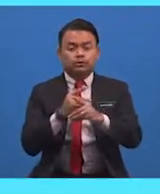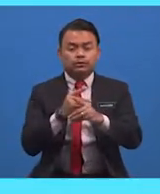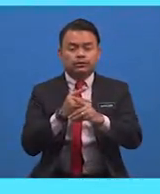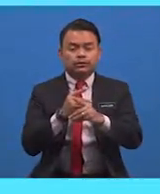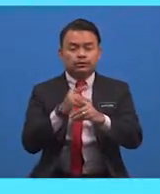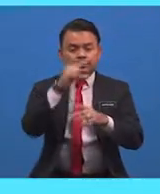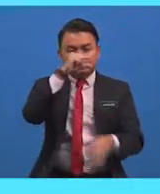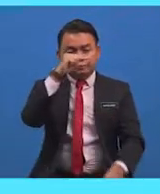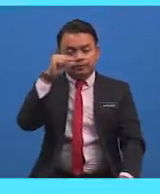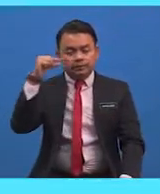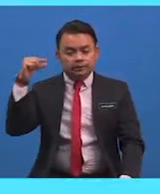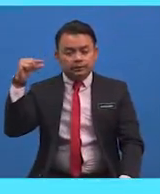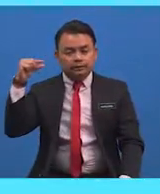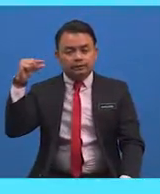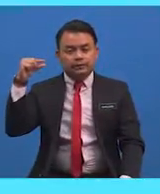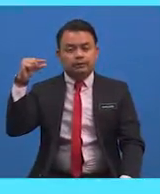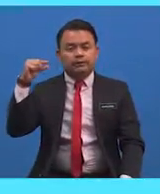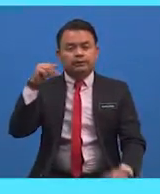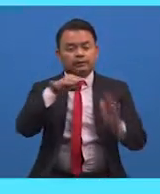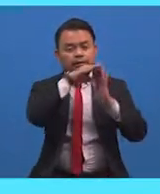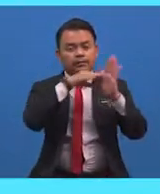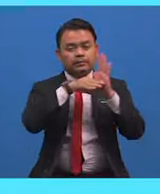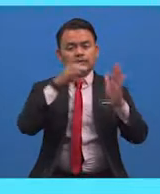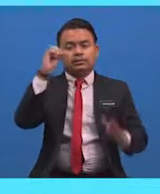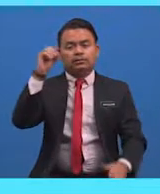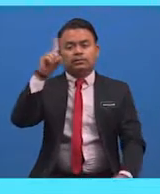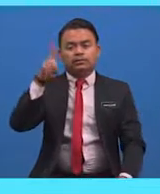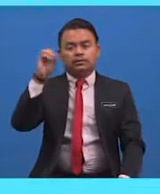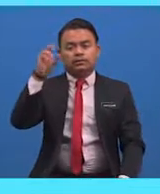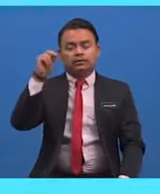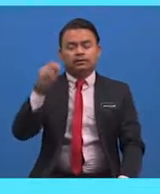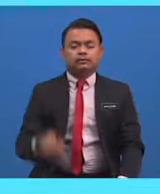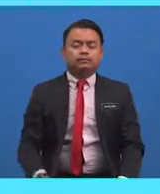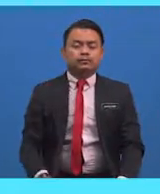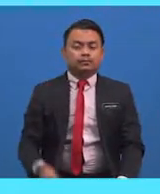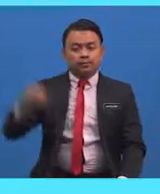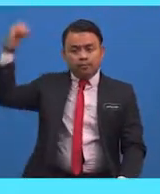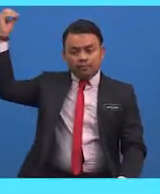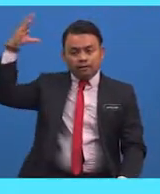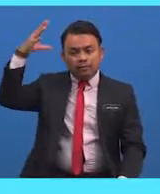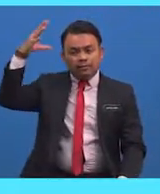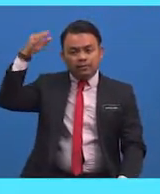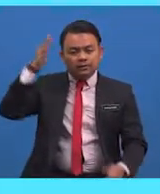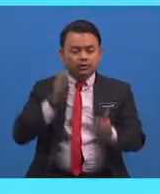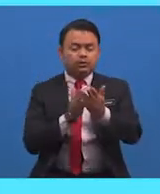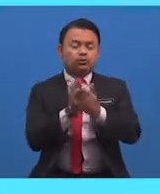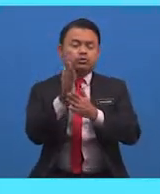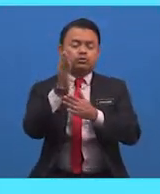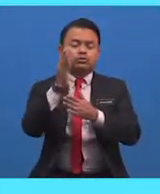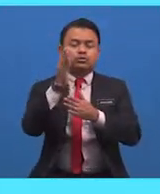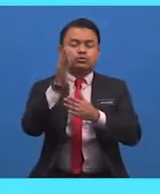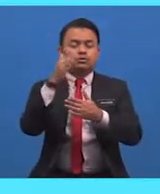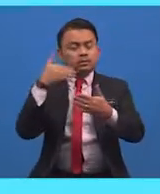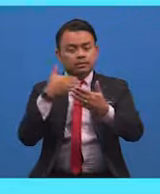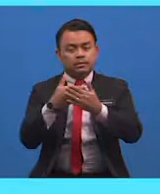ozon. Keadaan ini membolehkan bahangan matahari akan terus sampai ke permukaan bumi tanpa ditapis